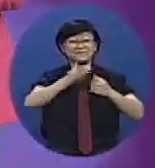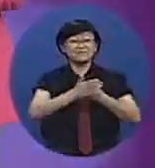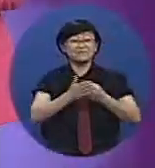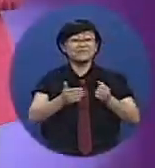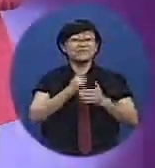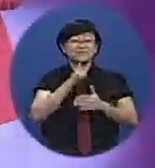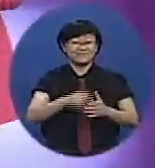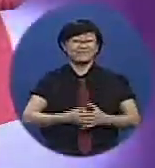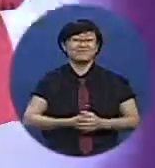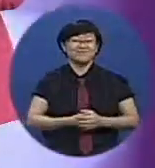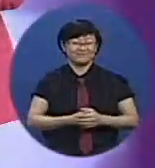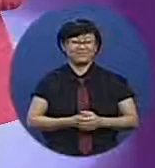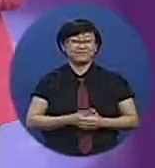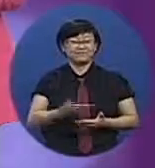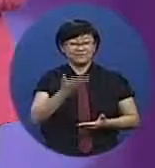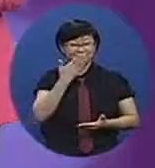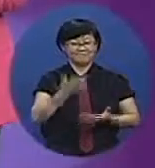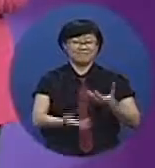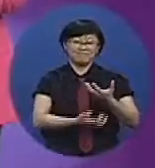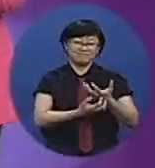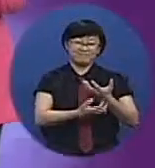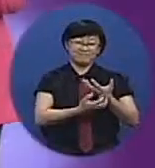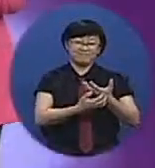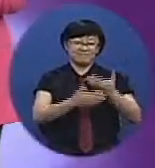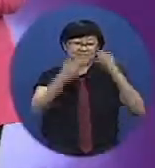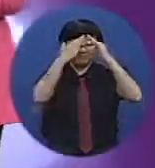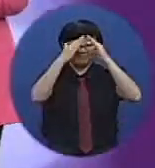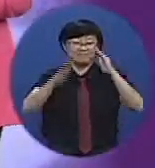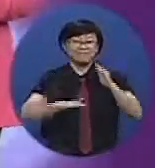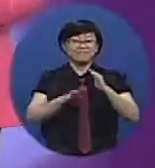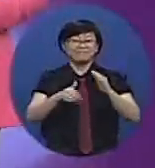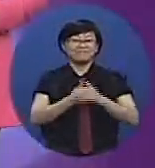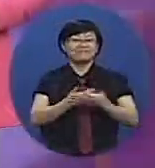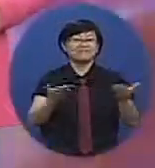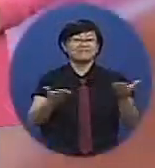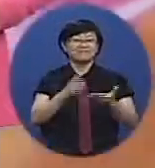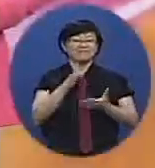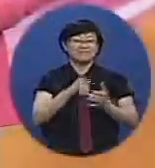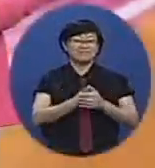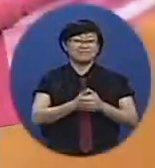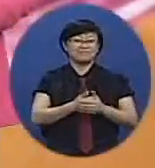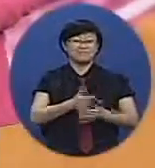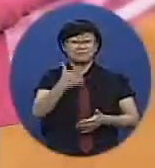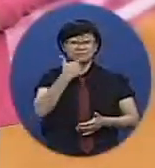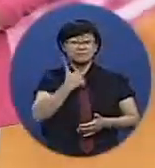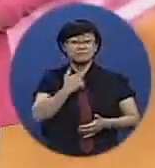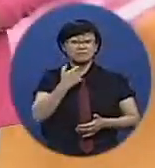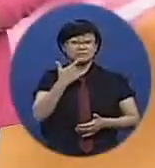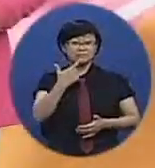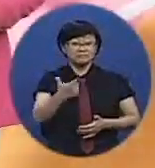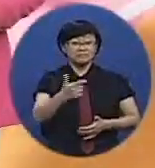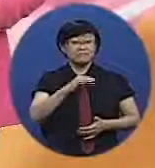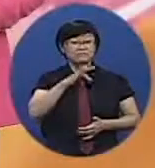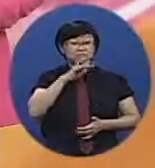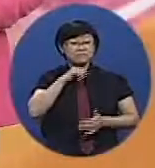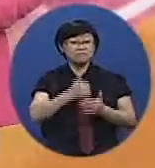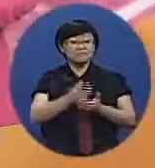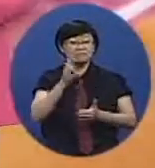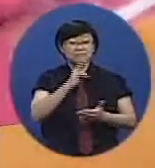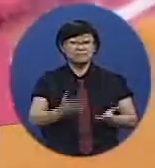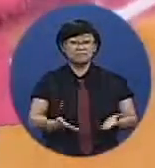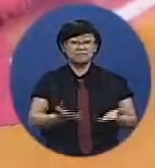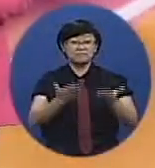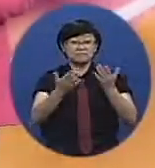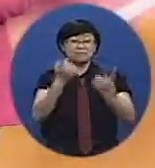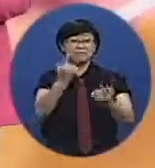집에 있죠. 뭐 밥하고 뭐 집안 일하죠. 뭐. 그런데 66세면 예.